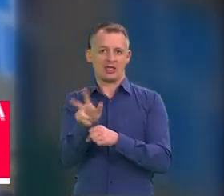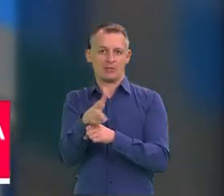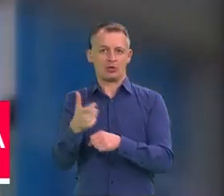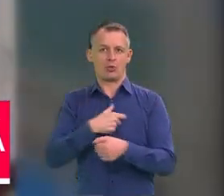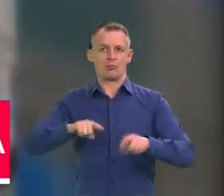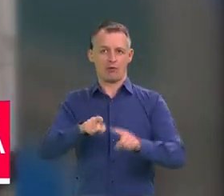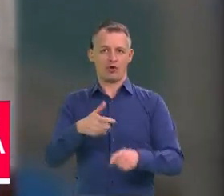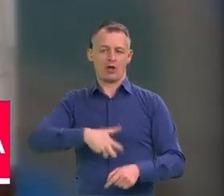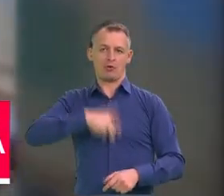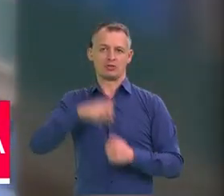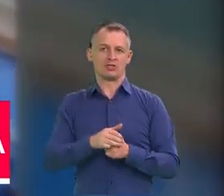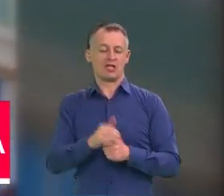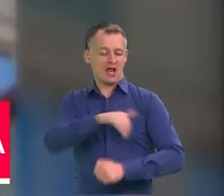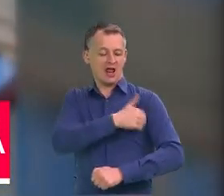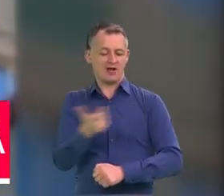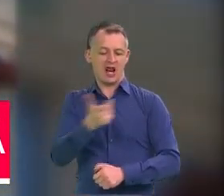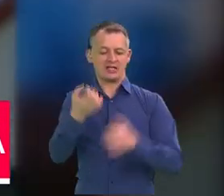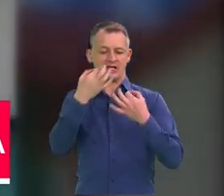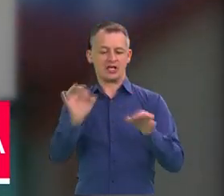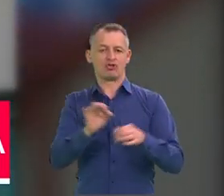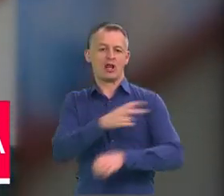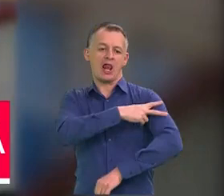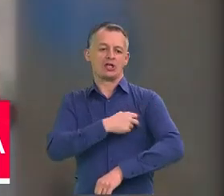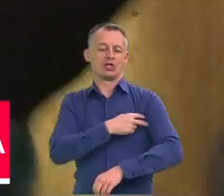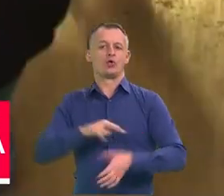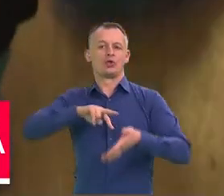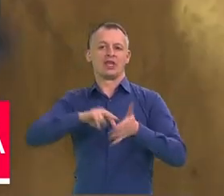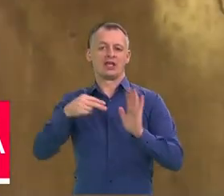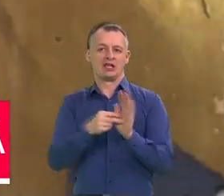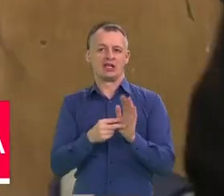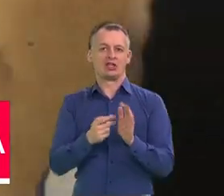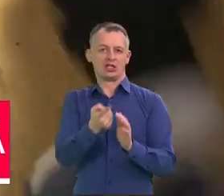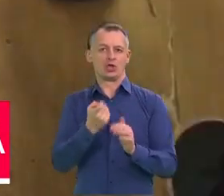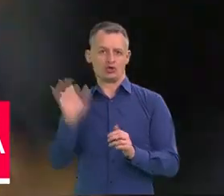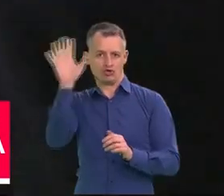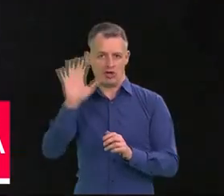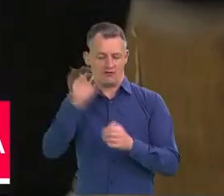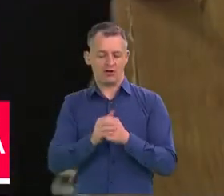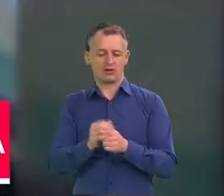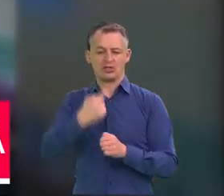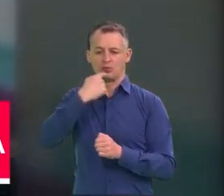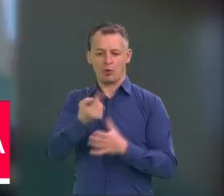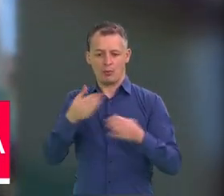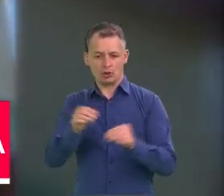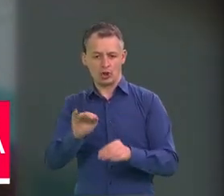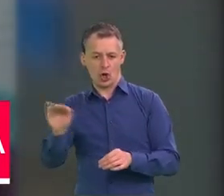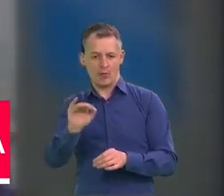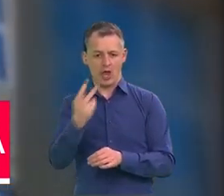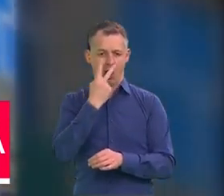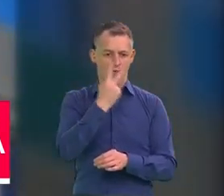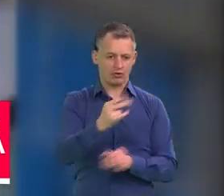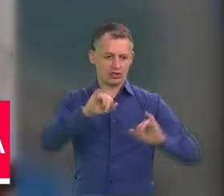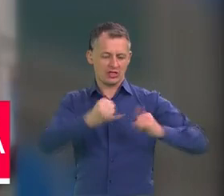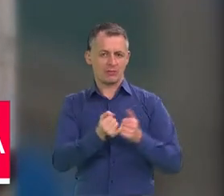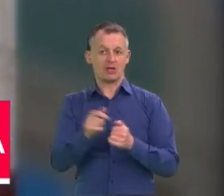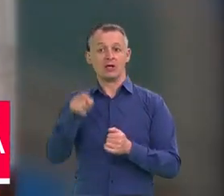Băiatul din imagine este elev în clasa 10-a la Colegiul Tehnic Samuil Isopescu din Suceava. Potrivit mai multor copii care au asistat la scenă, victima